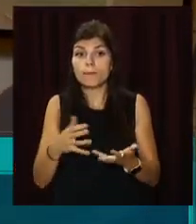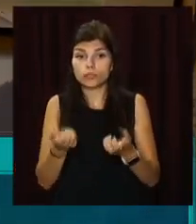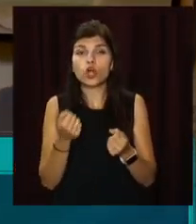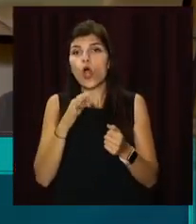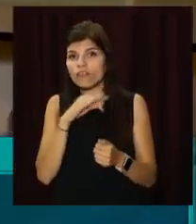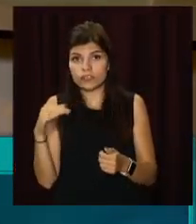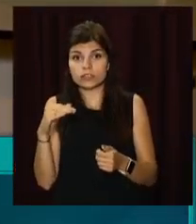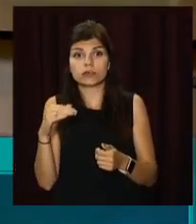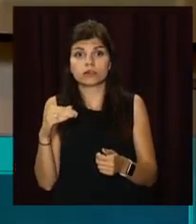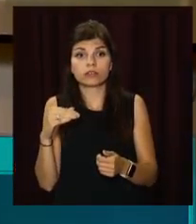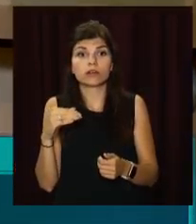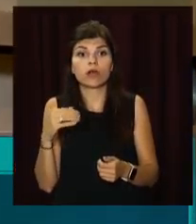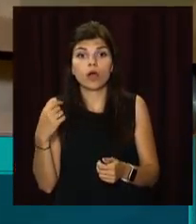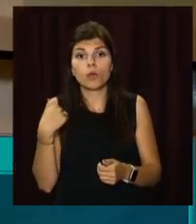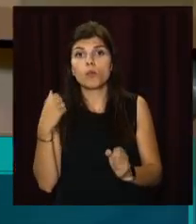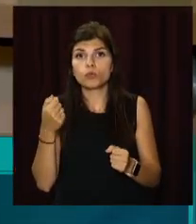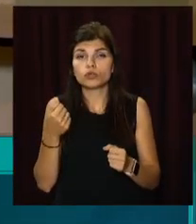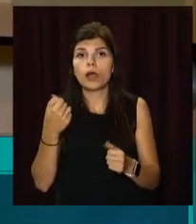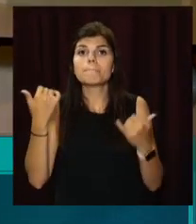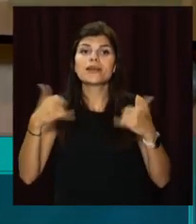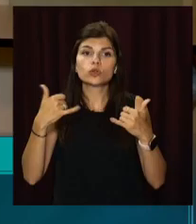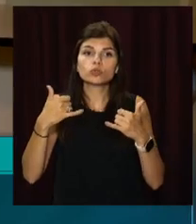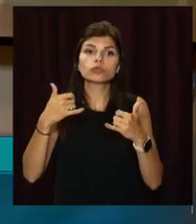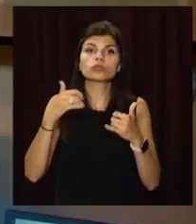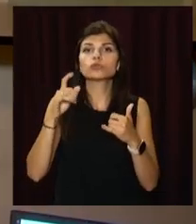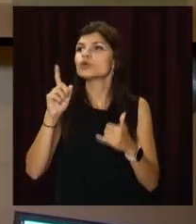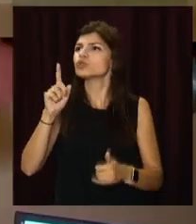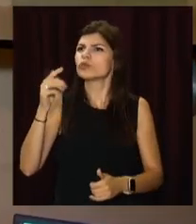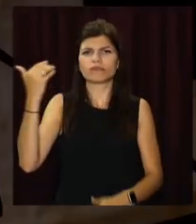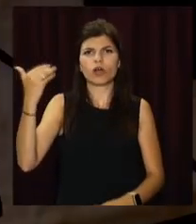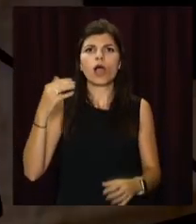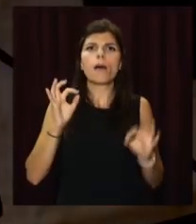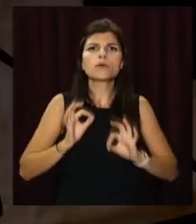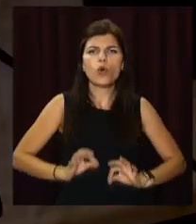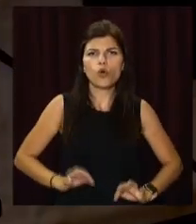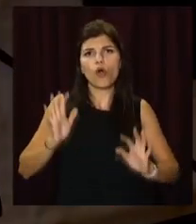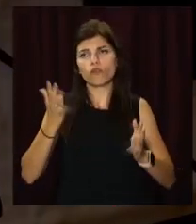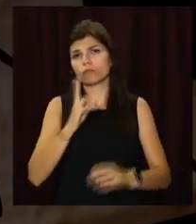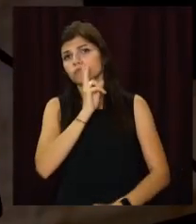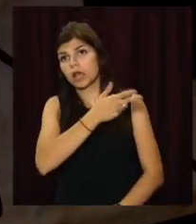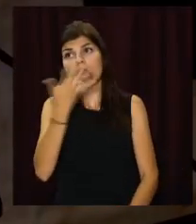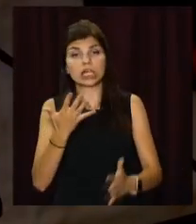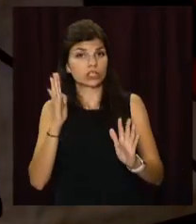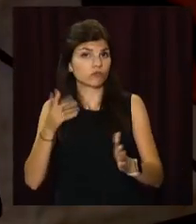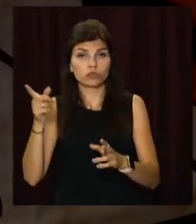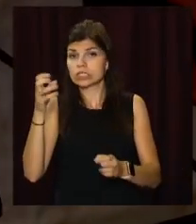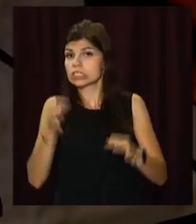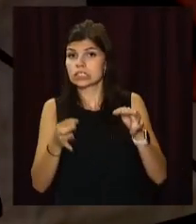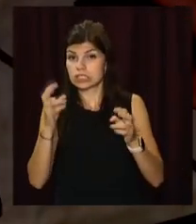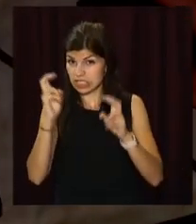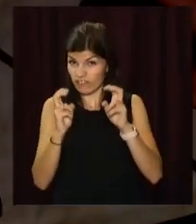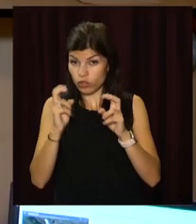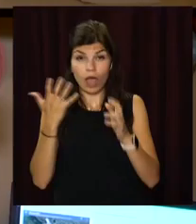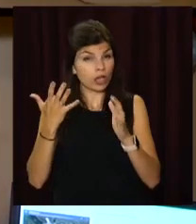чтобы мы, получив их официально, они сертифицированы, могли уже обращаться в экологическую инспекцию, обращаться в прокуратуру о том, что